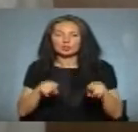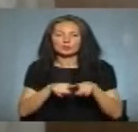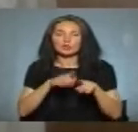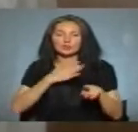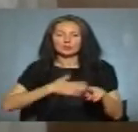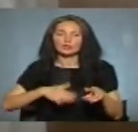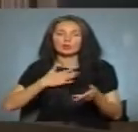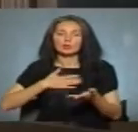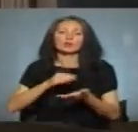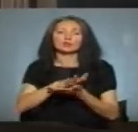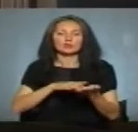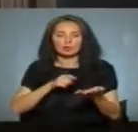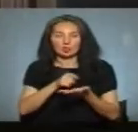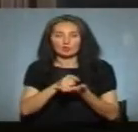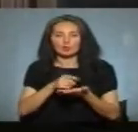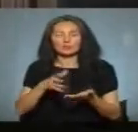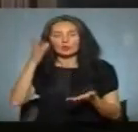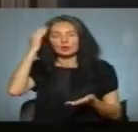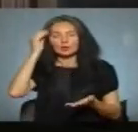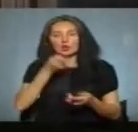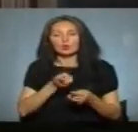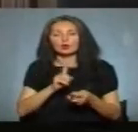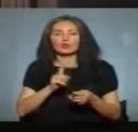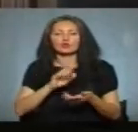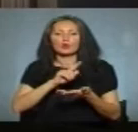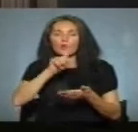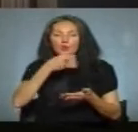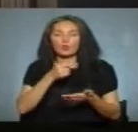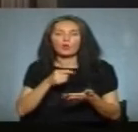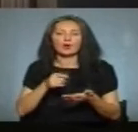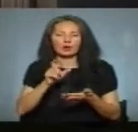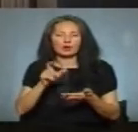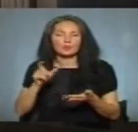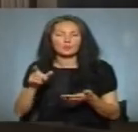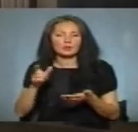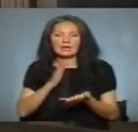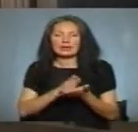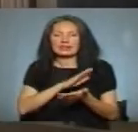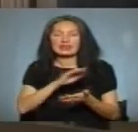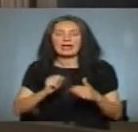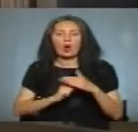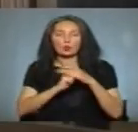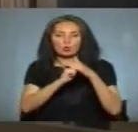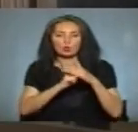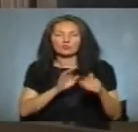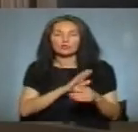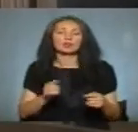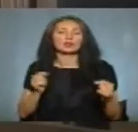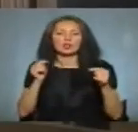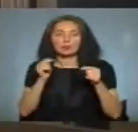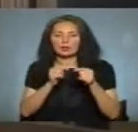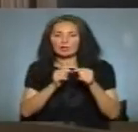в повному обсязі. Вважаємо, що вимоги позивачів є необґрунтованими та не підлягають задоволенню з наступних